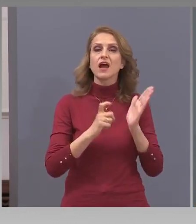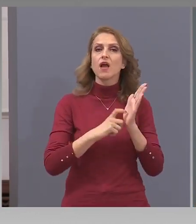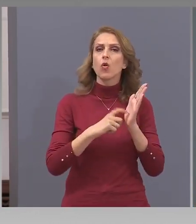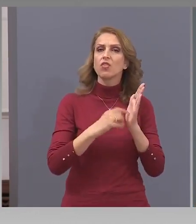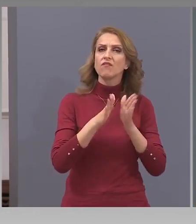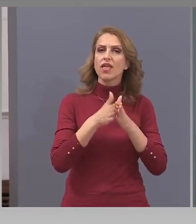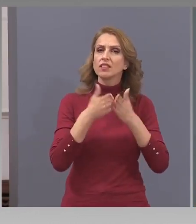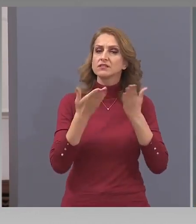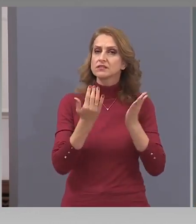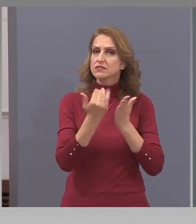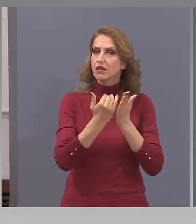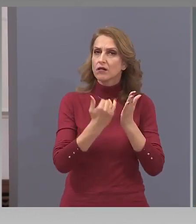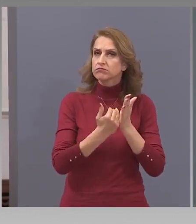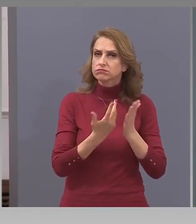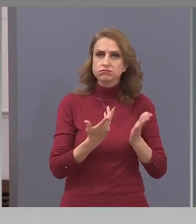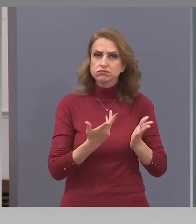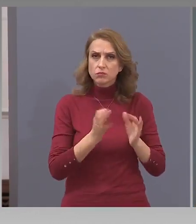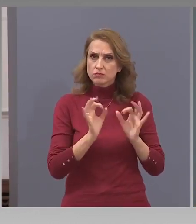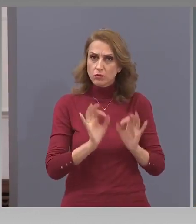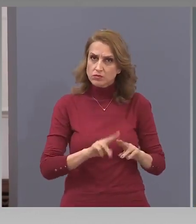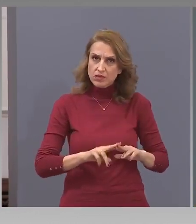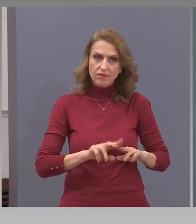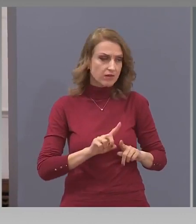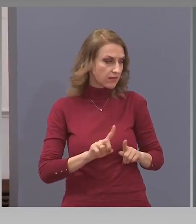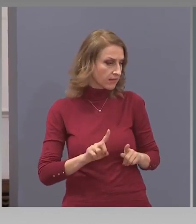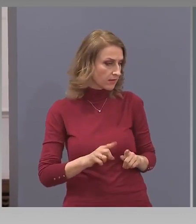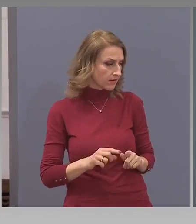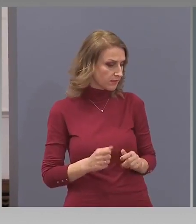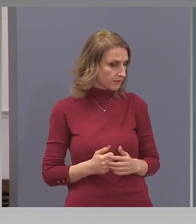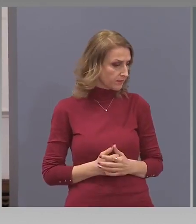ще има промяна в нашето искане?